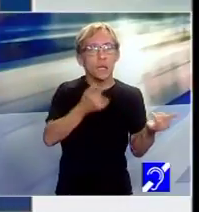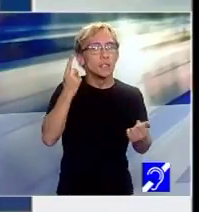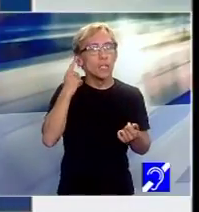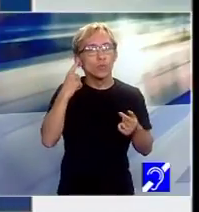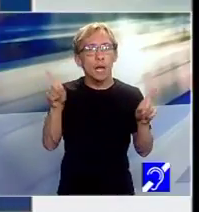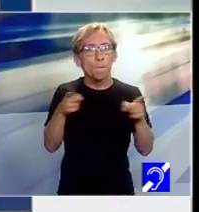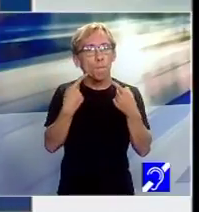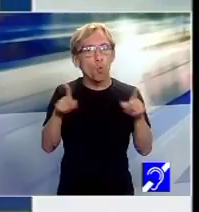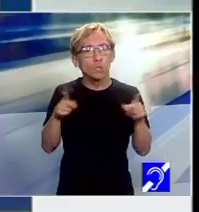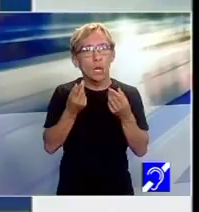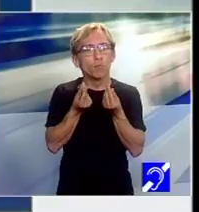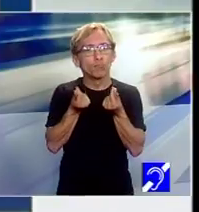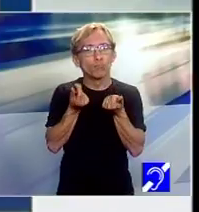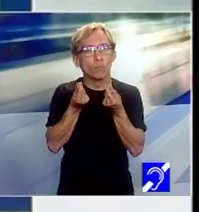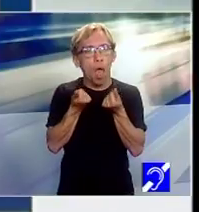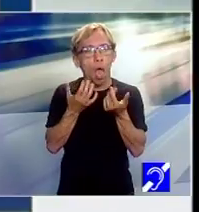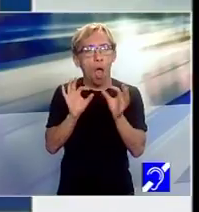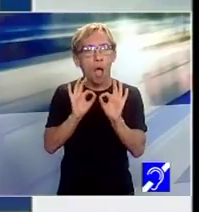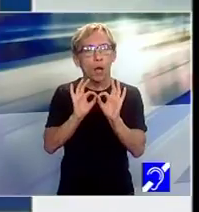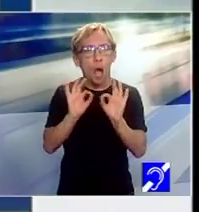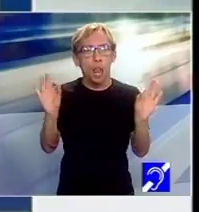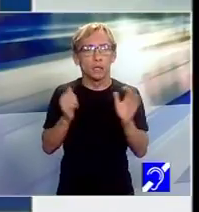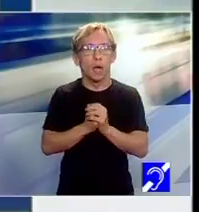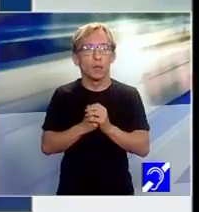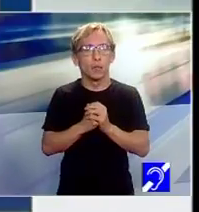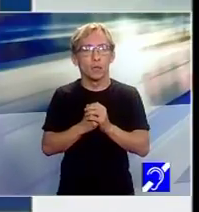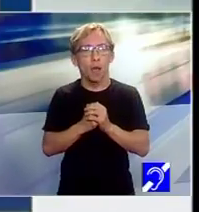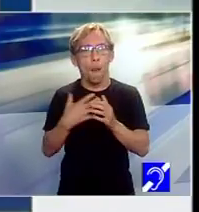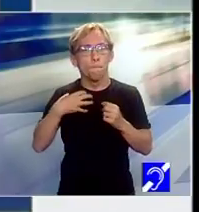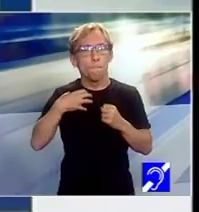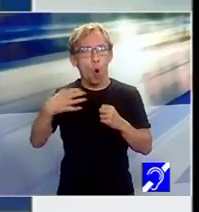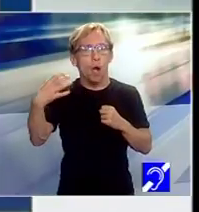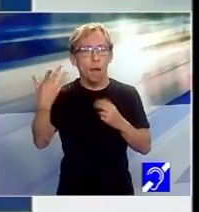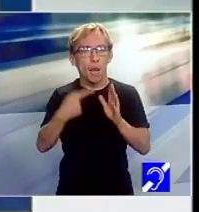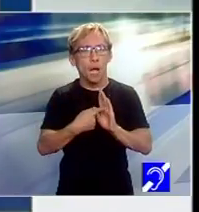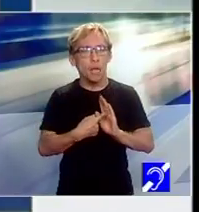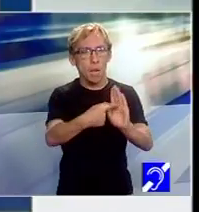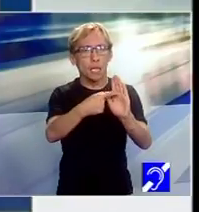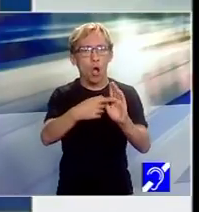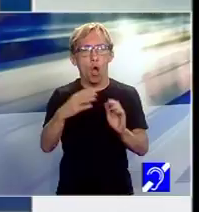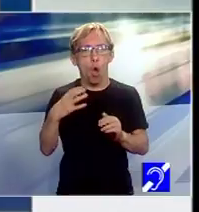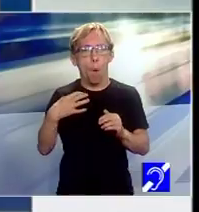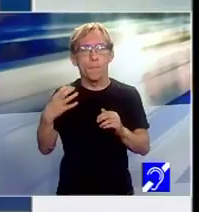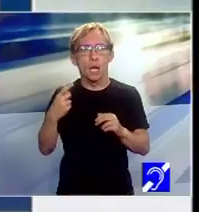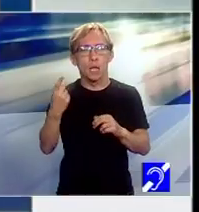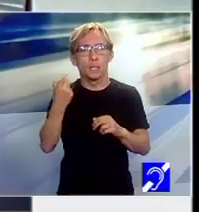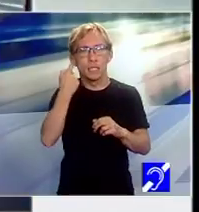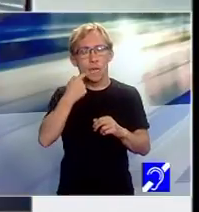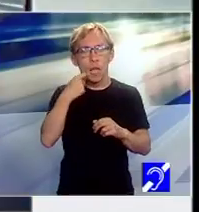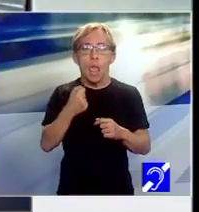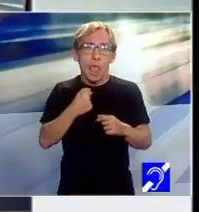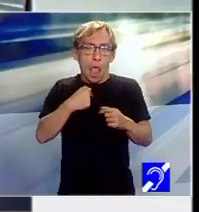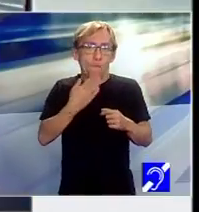gustul tuturor, pentru că va fi un repertoriu foarte bogat pe care vi-l prezint artiștii Operei Naționale Române de la Cluj. Eu vă